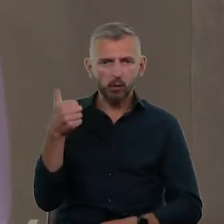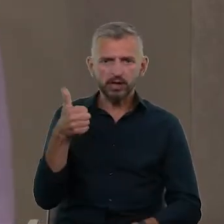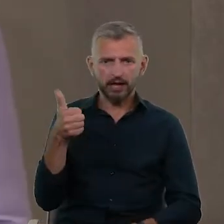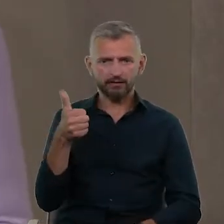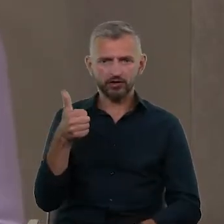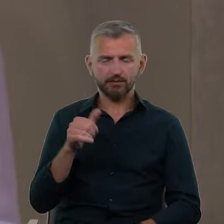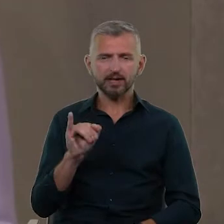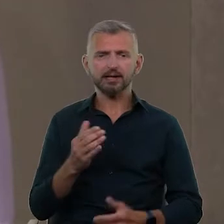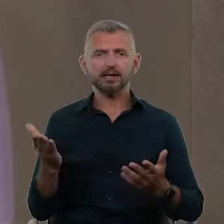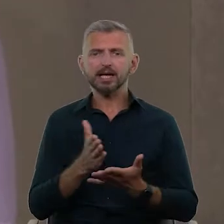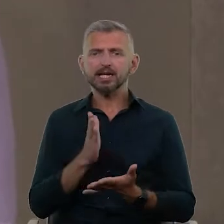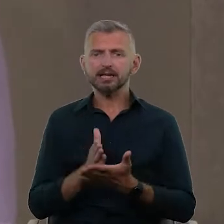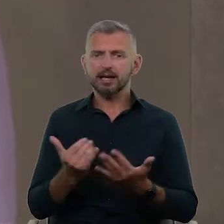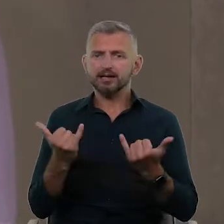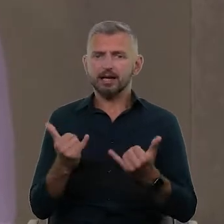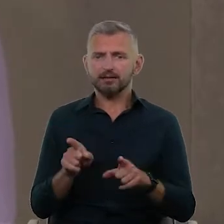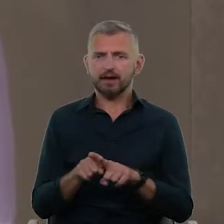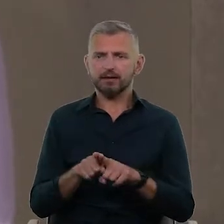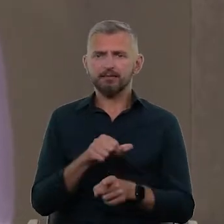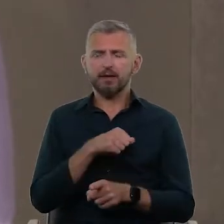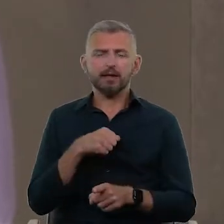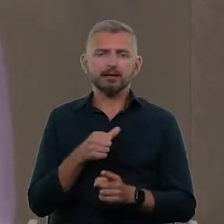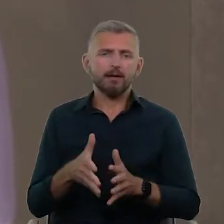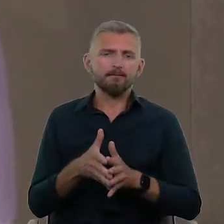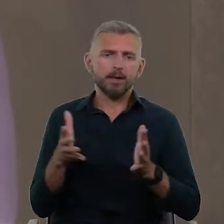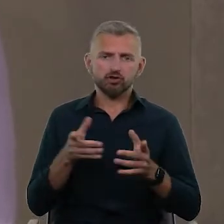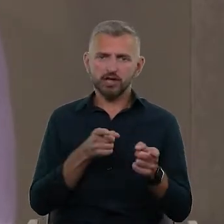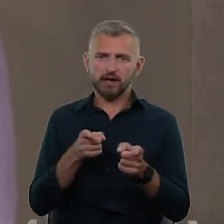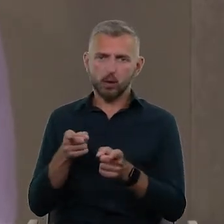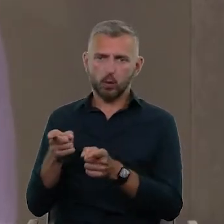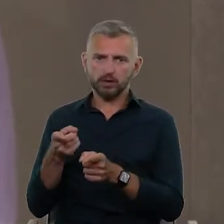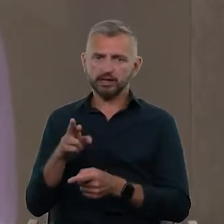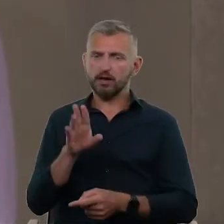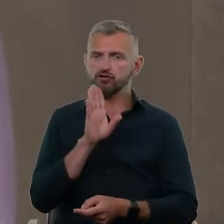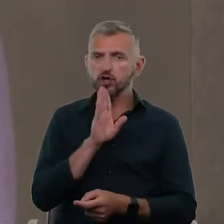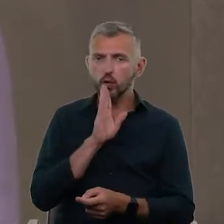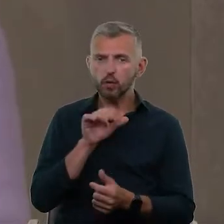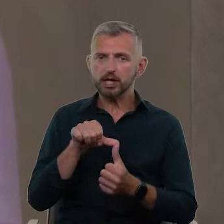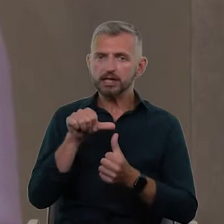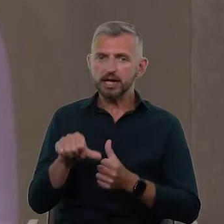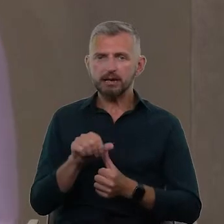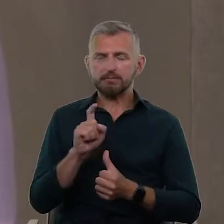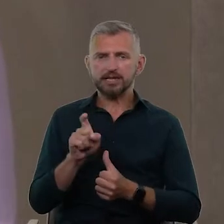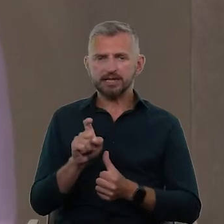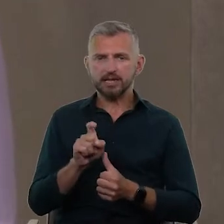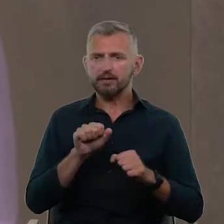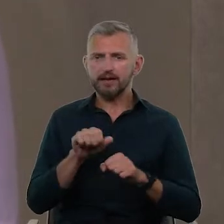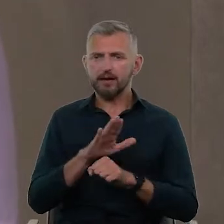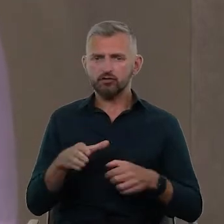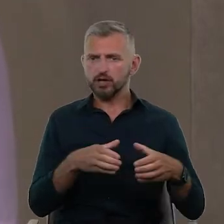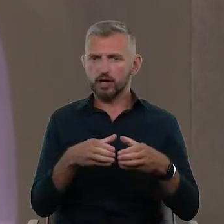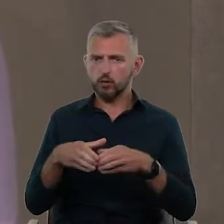і які є зараз такі найбільші загрози для жінок саме з вразливих категорій